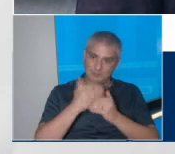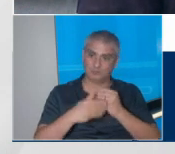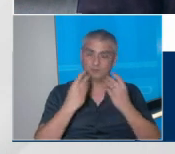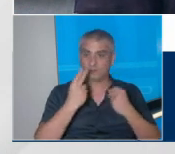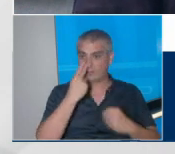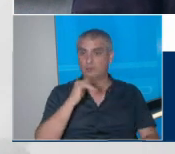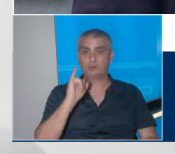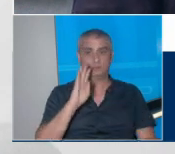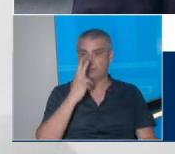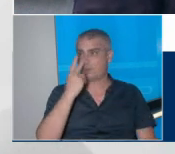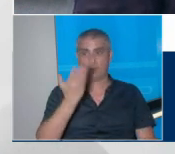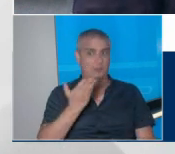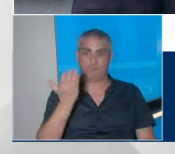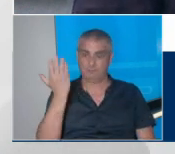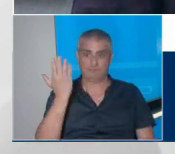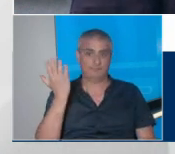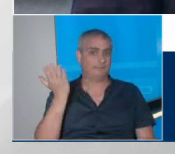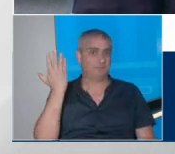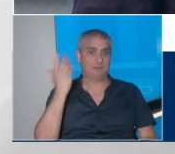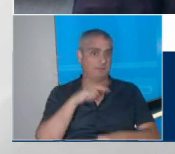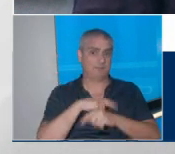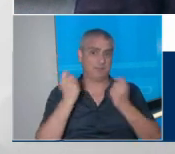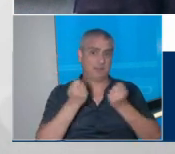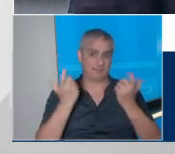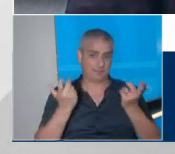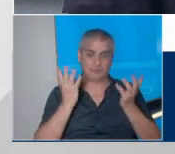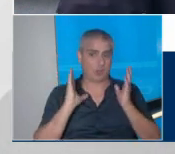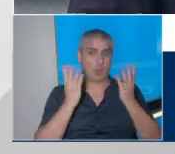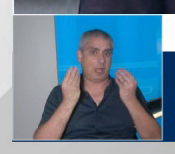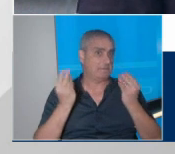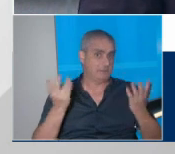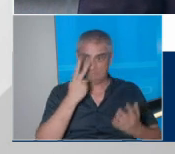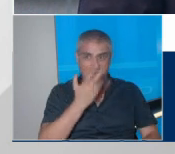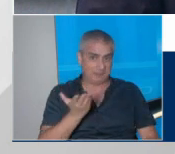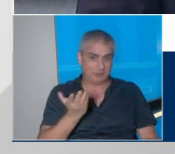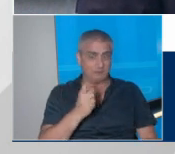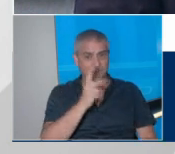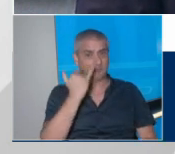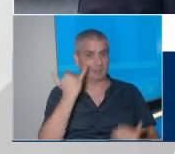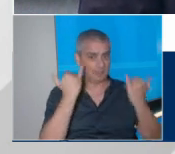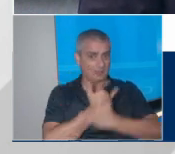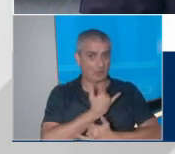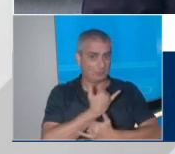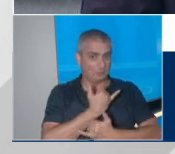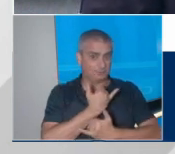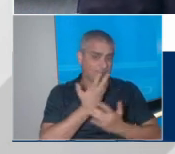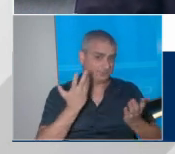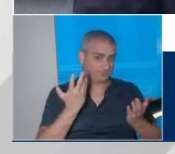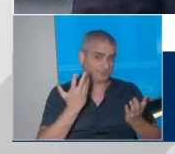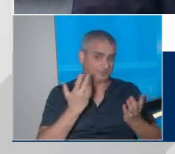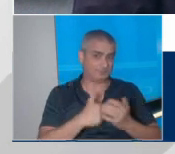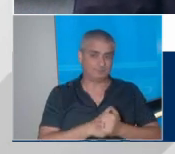את יוסי ברודני, לא ראיתי אותו הרבה במהלך הקמפיין הזה יותר מדי. אז זאת הייתה טעות אולי, אתה